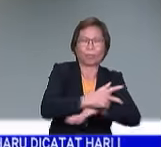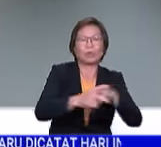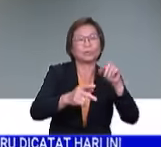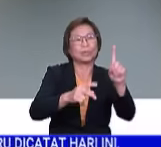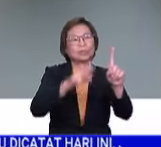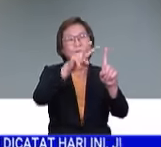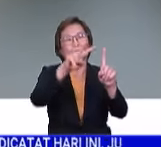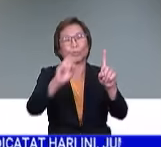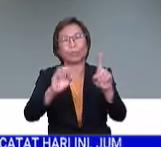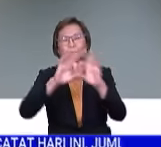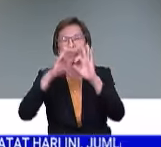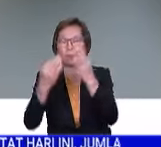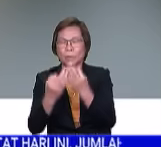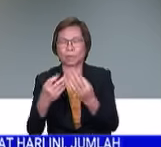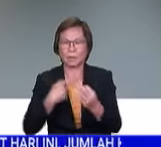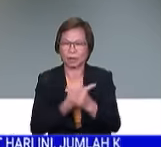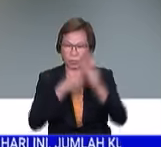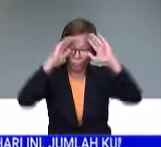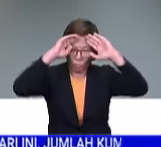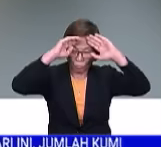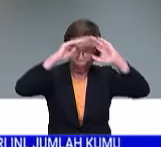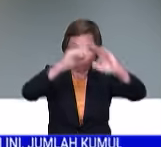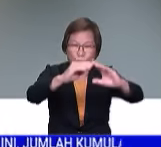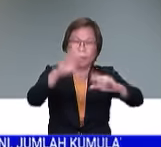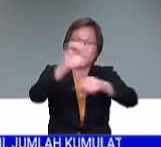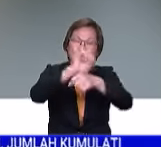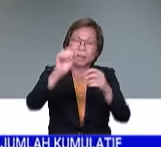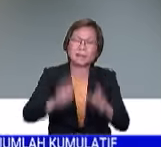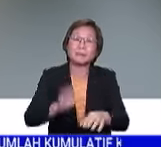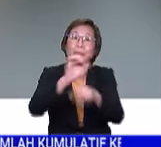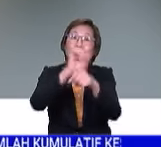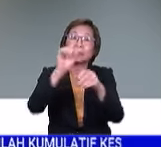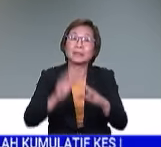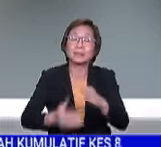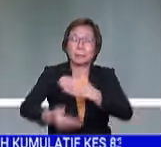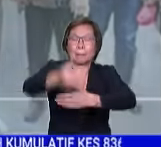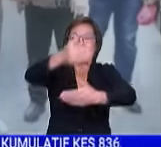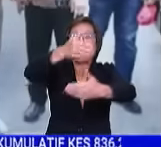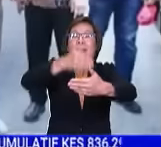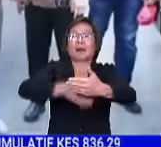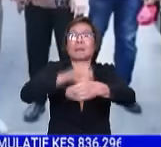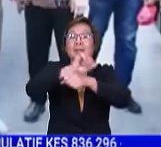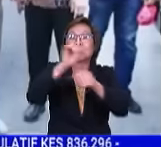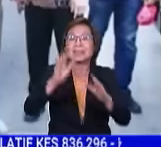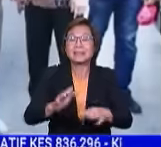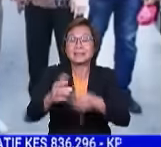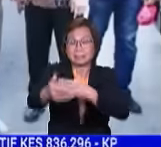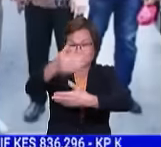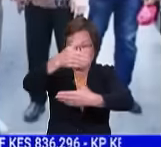keluarga. Kita fokuskan kepada kru-kru belakang tabir dan ada juga